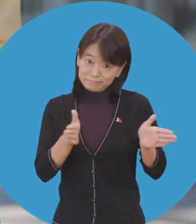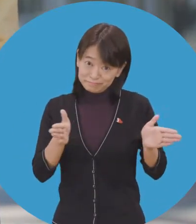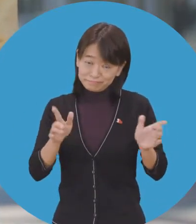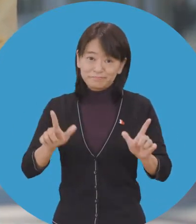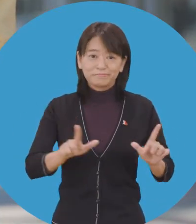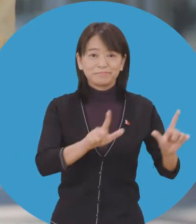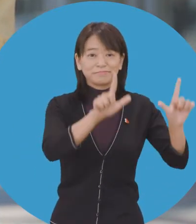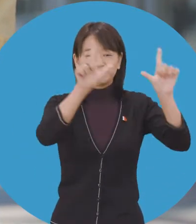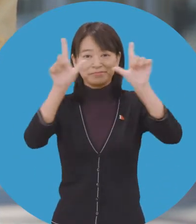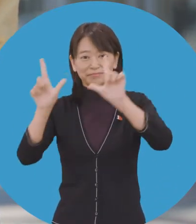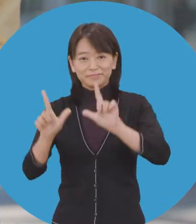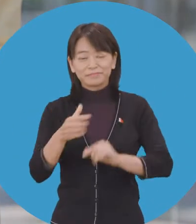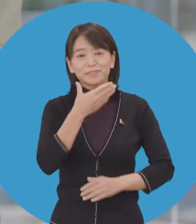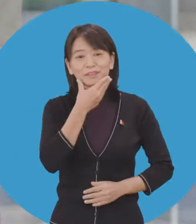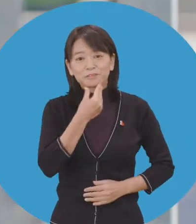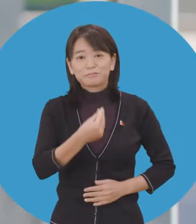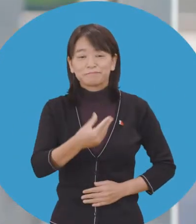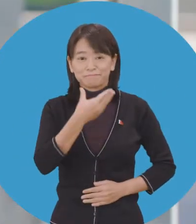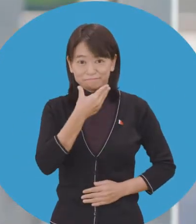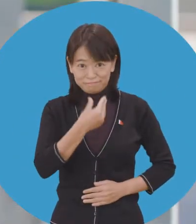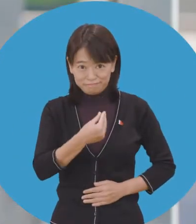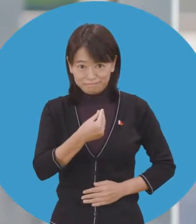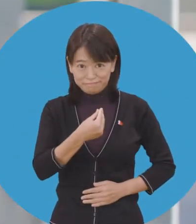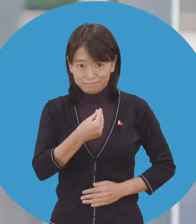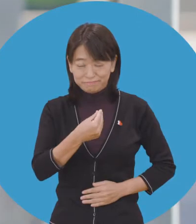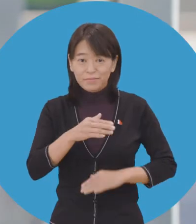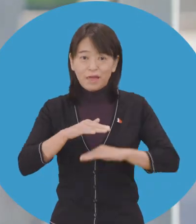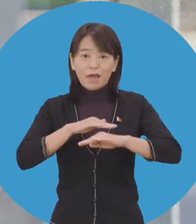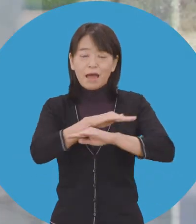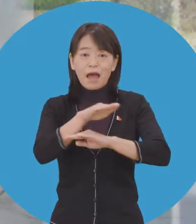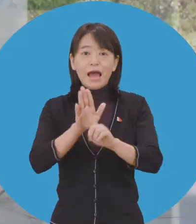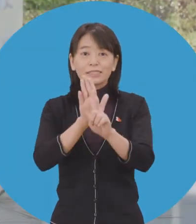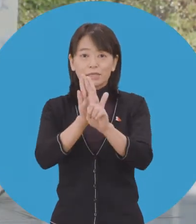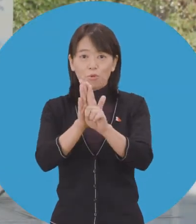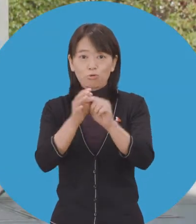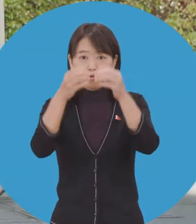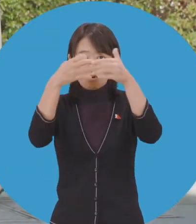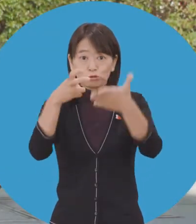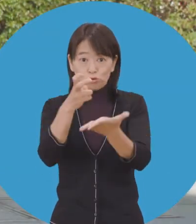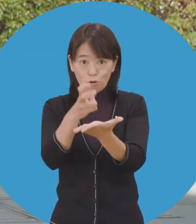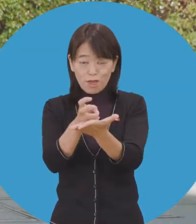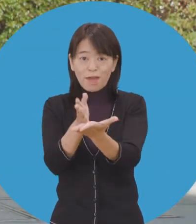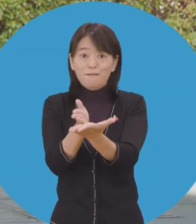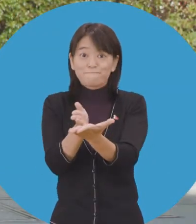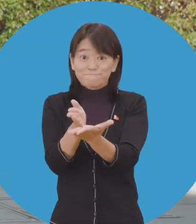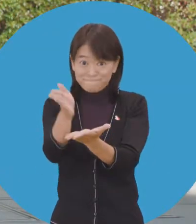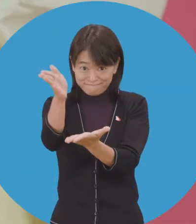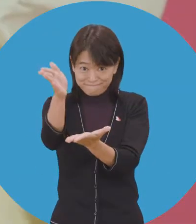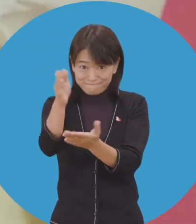んなが暮らしやすくなる。アイサポート条例が施行されました。